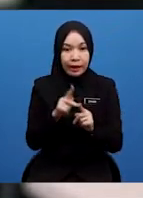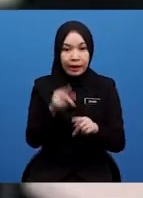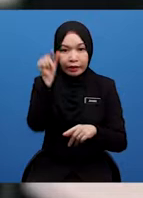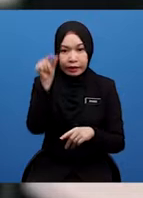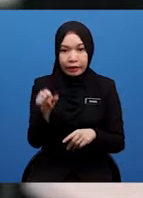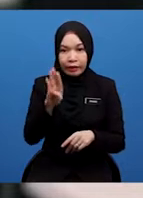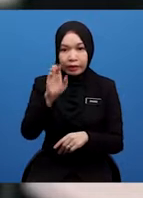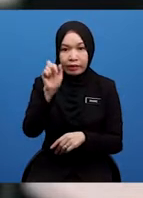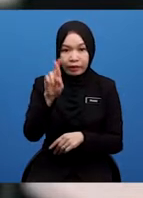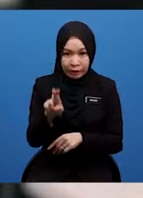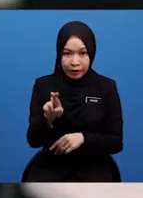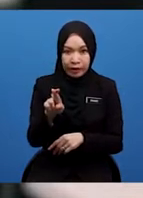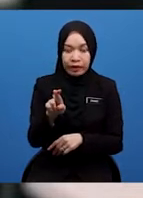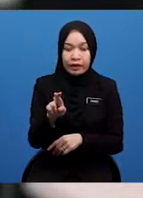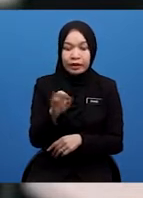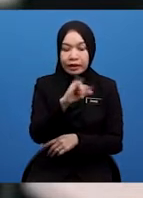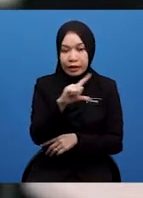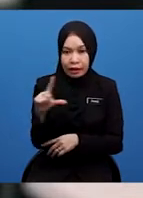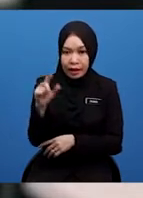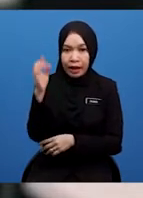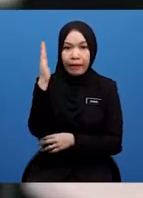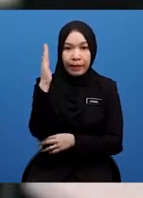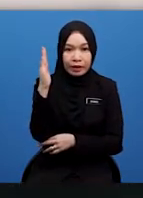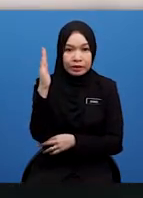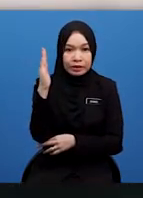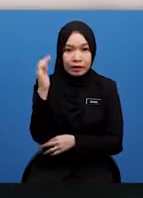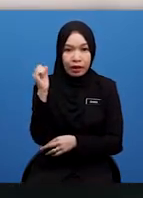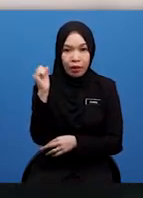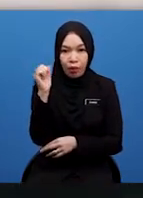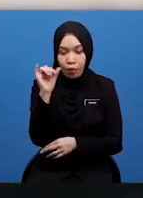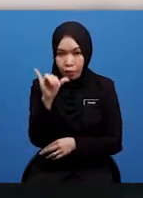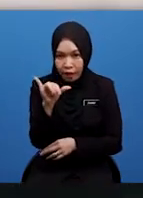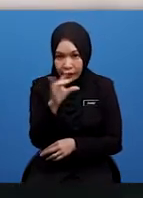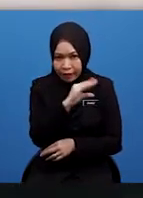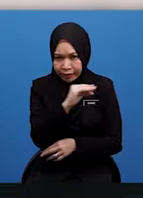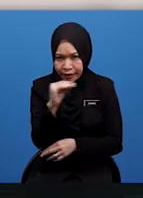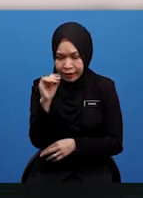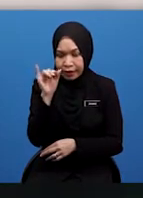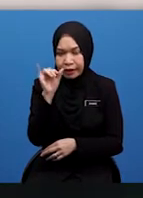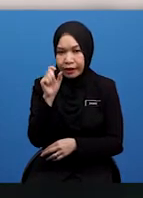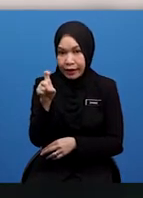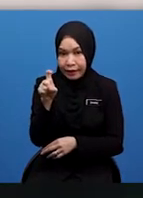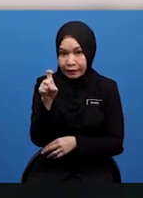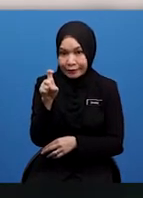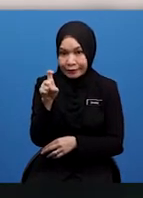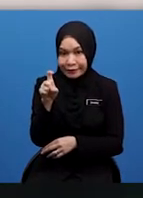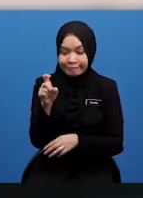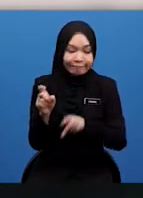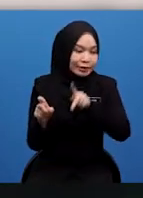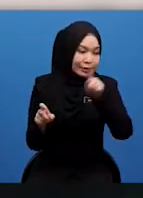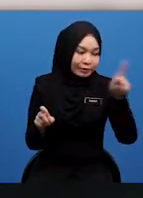paksi Y dan paksi X terlebih dahulu. Paksi Y di sebelah kiri